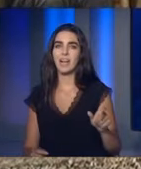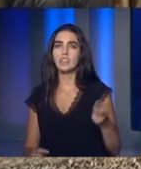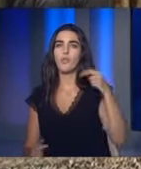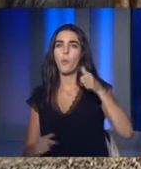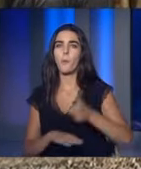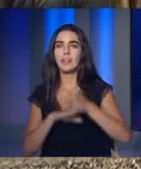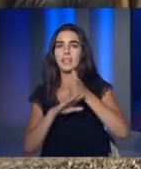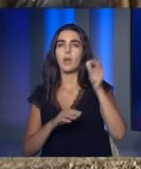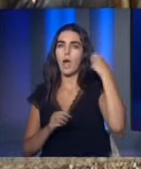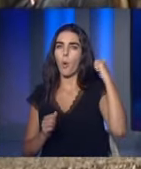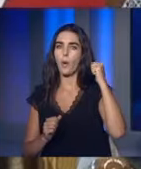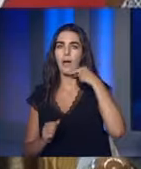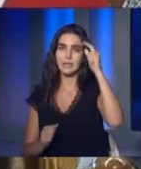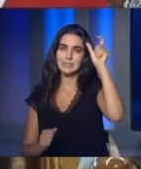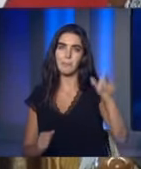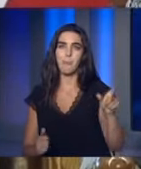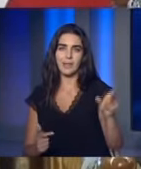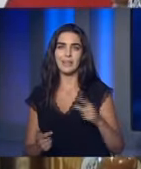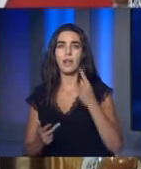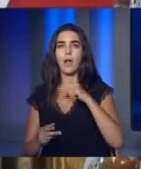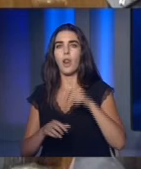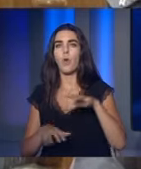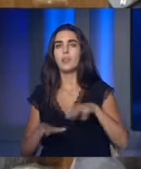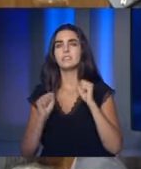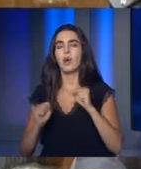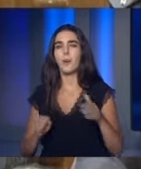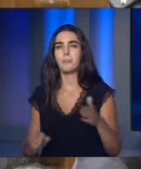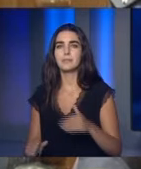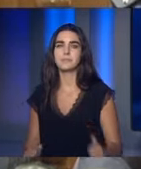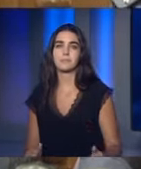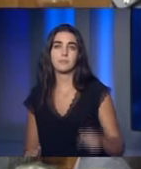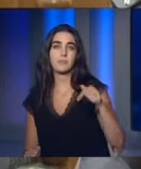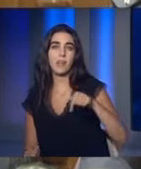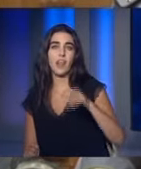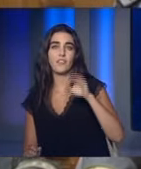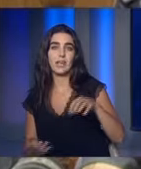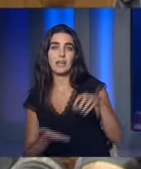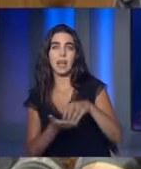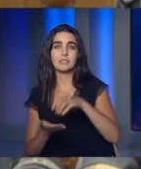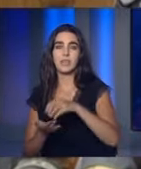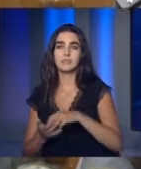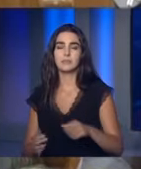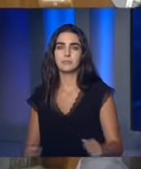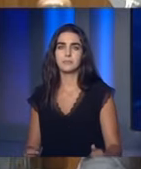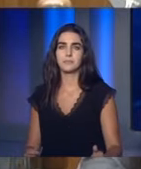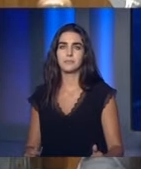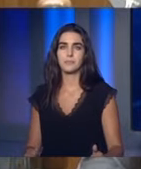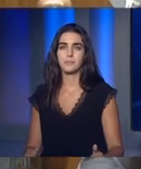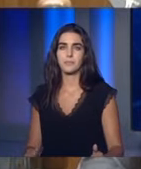المدير العام لقوى الأمن الداخلي اللواء عماد عثمان، حيث تم عرض الأوضاع الأمنية في البلاد.